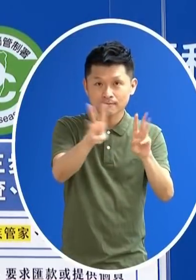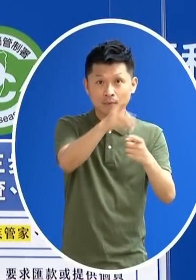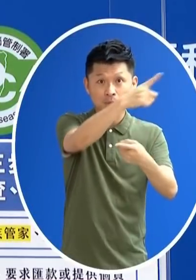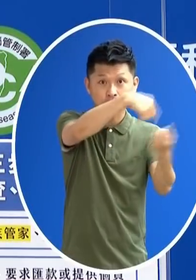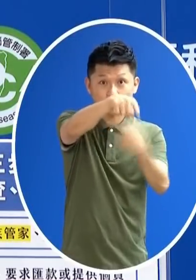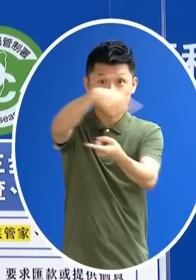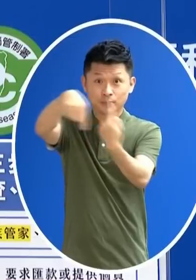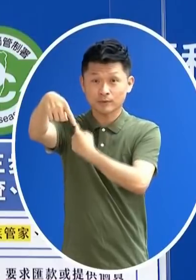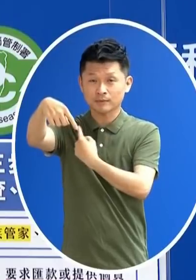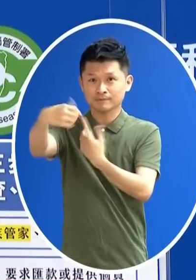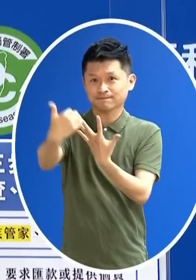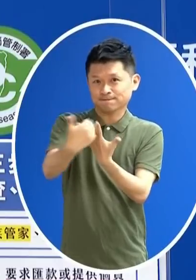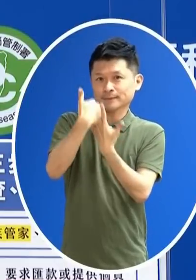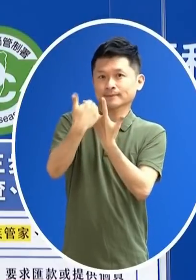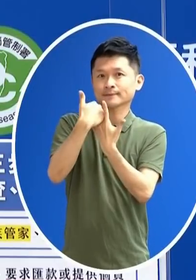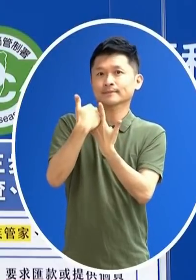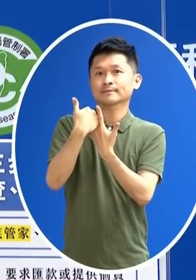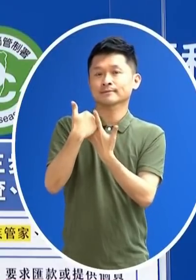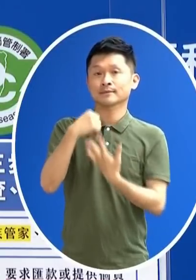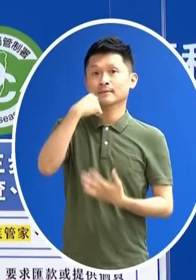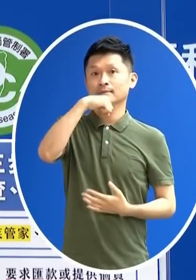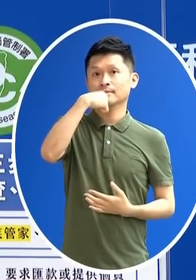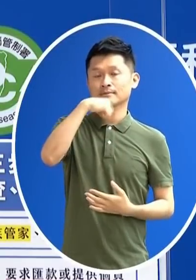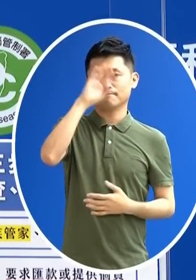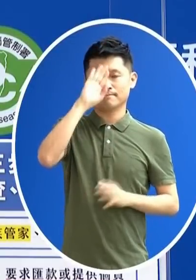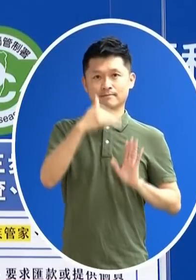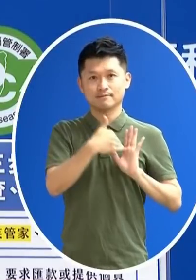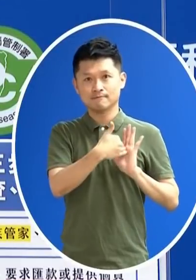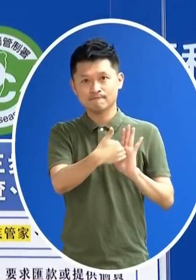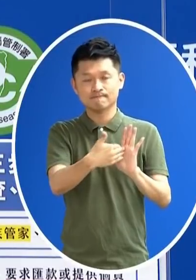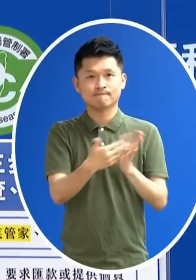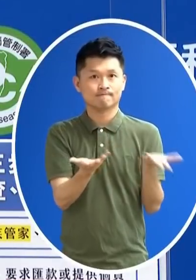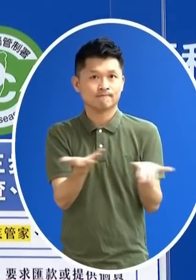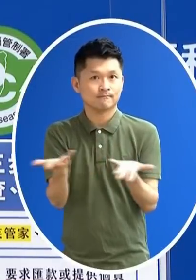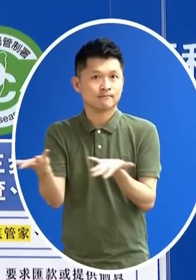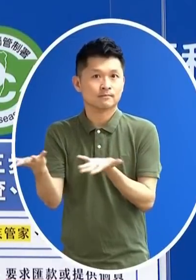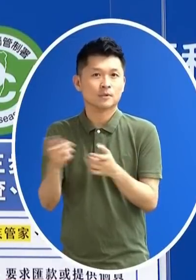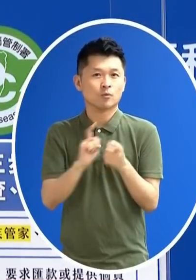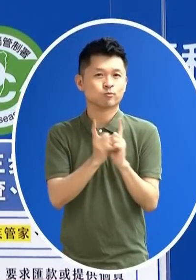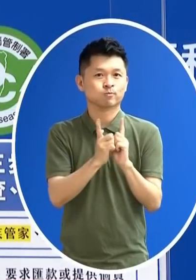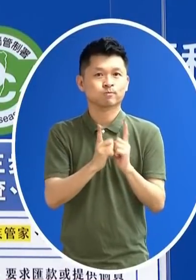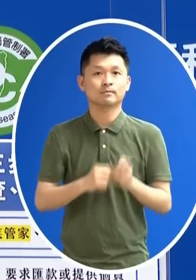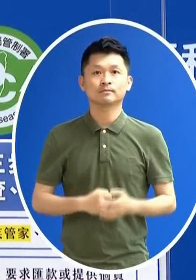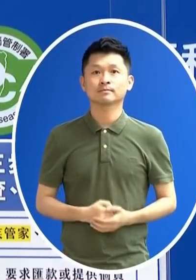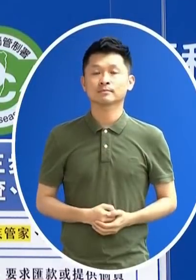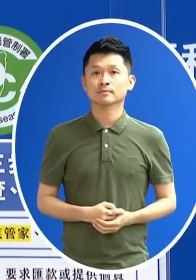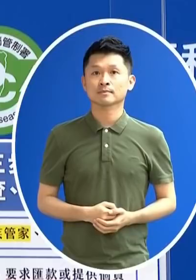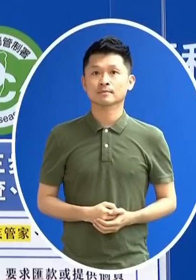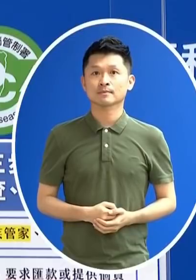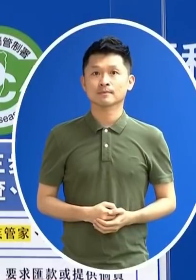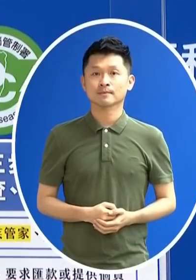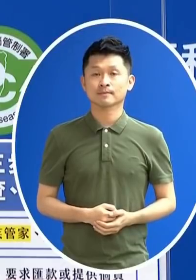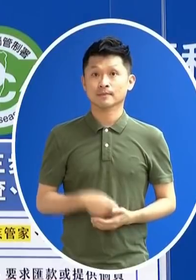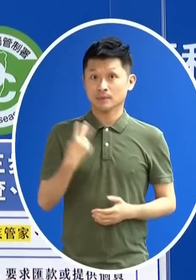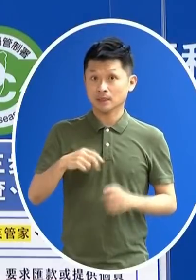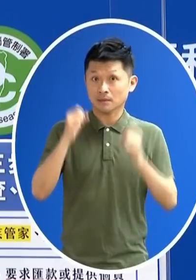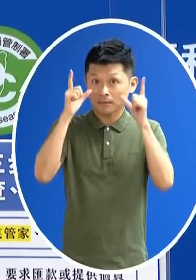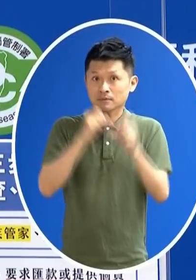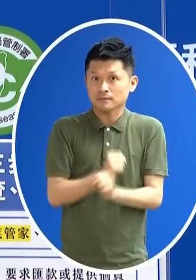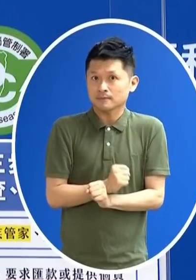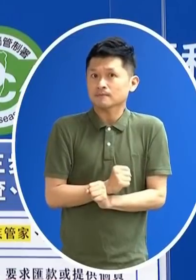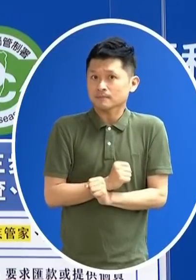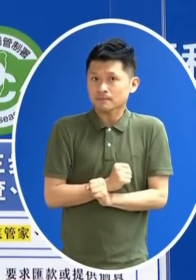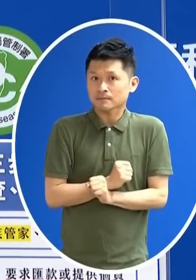式来企图干扰我们的这个防疫的相关的措施。那我们有特别再次的提醒大